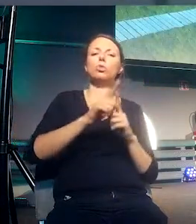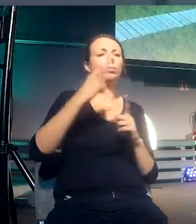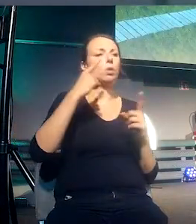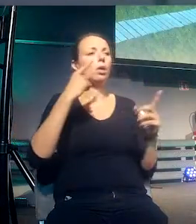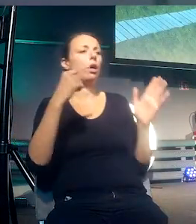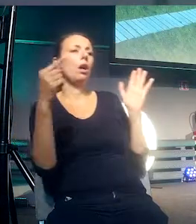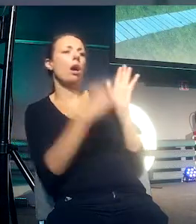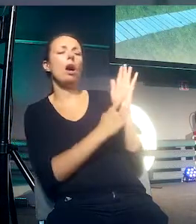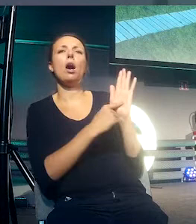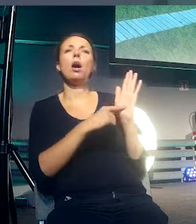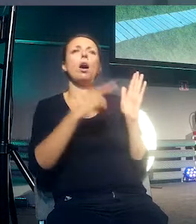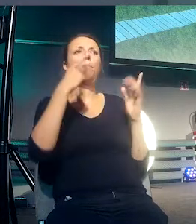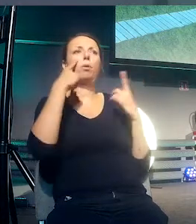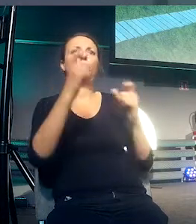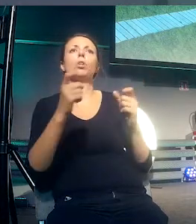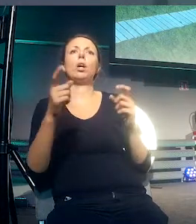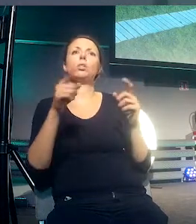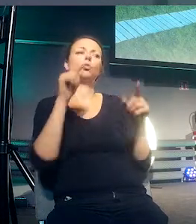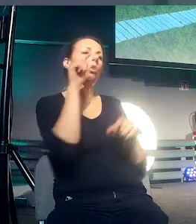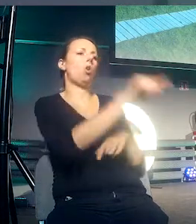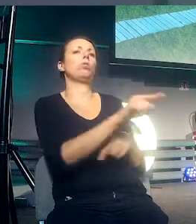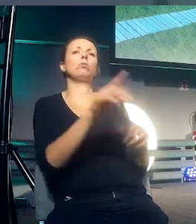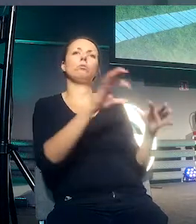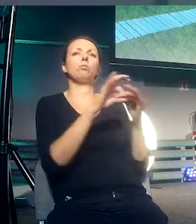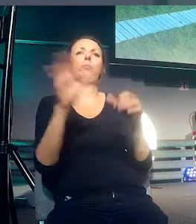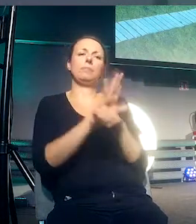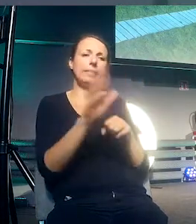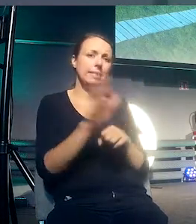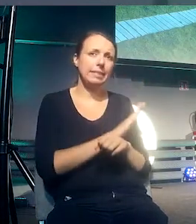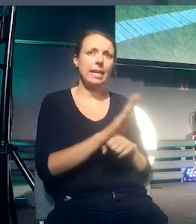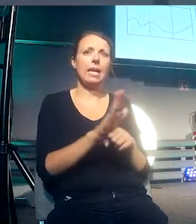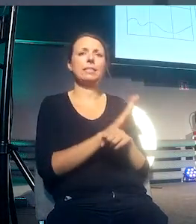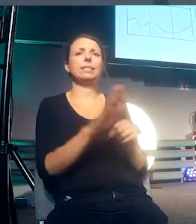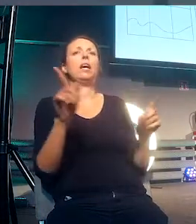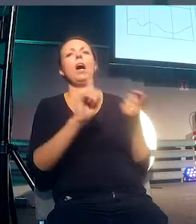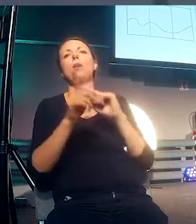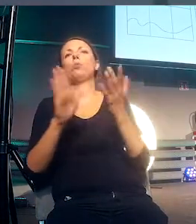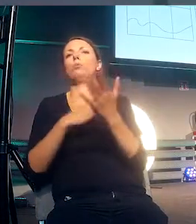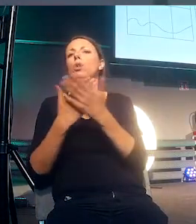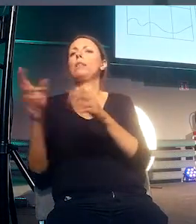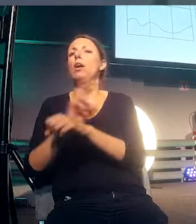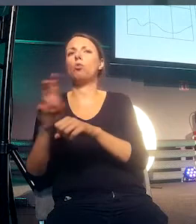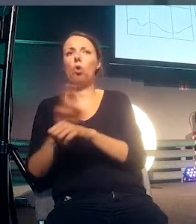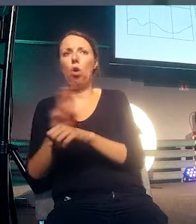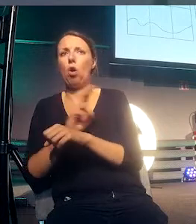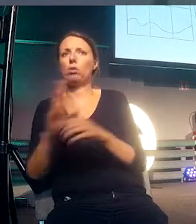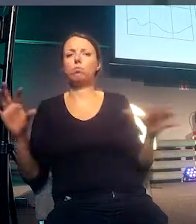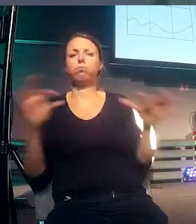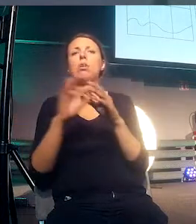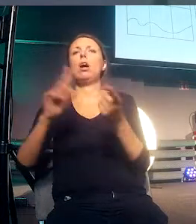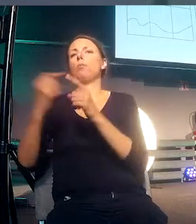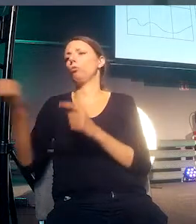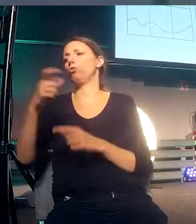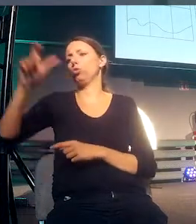silnie nakierowane na biznes, albo na technologię, na sposób nakierowany na użytkownika. I to nie jest nic